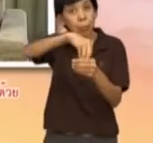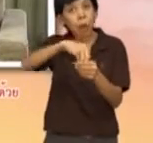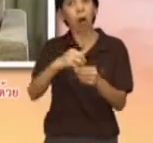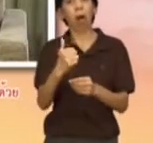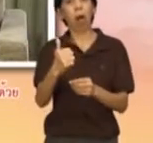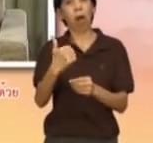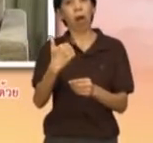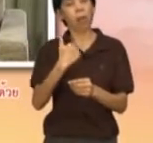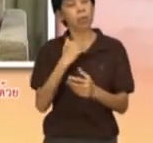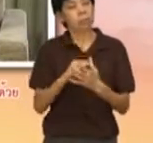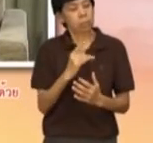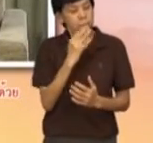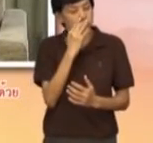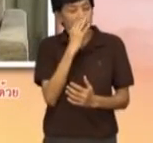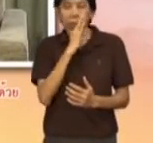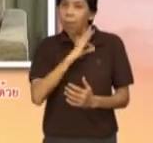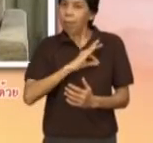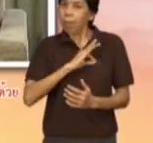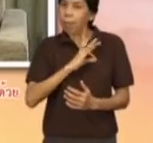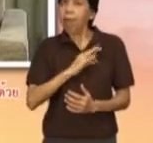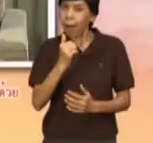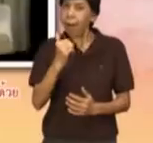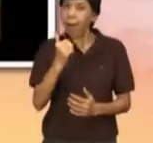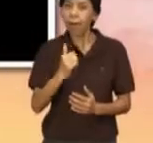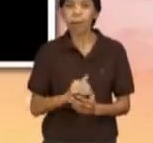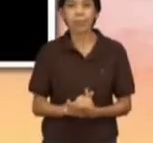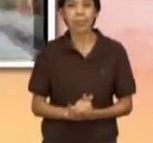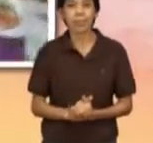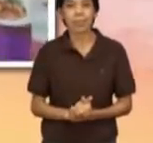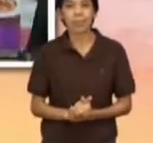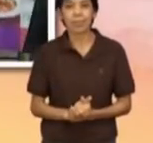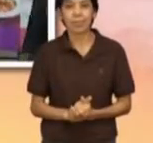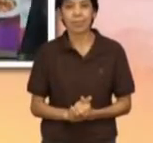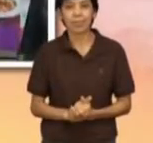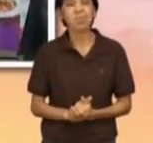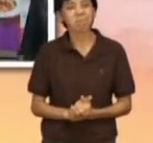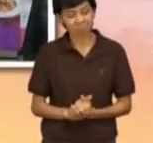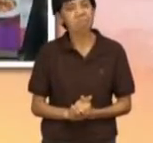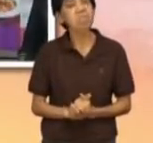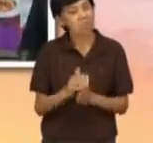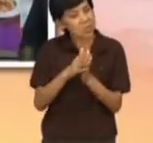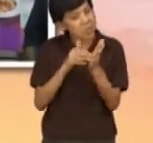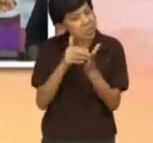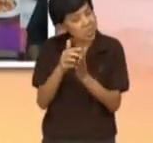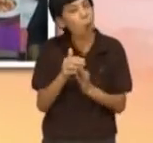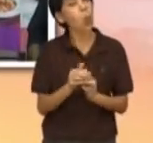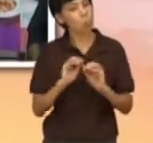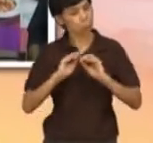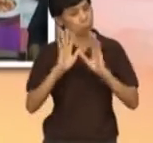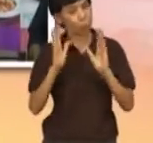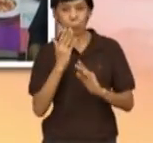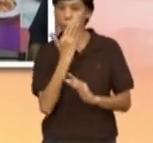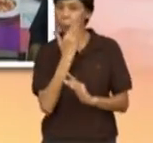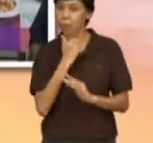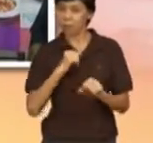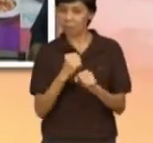หมือนกับอโรมาเทอราปีไปในไกลๆด้วยค่ะ นอกจากสีสันแล้วก็วิธีการปรุงที่ไม่ธรรมดาแล้